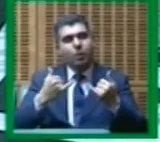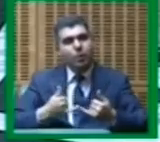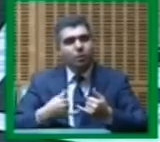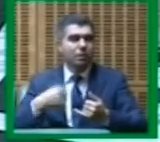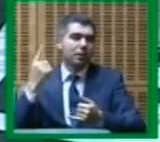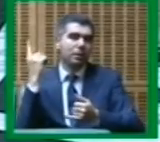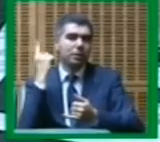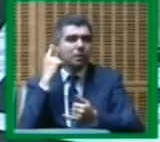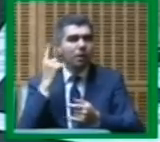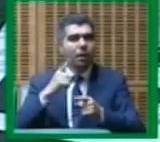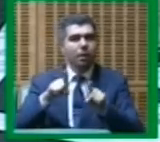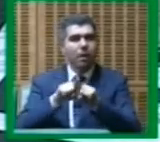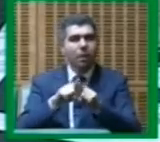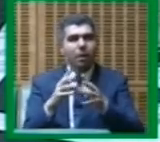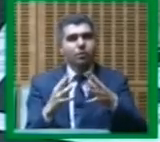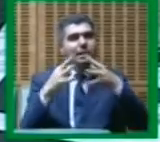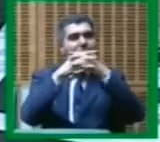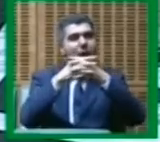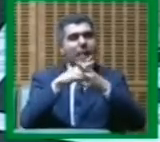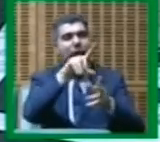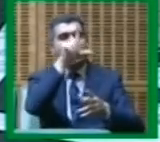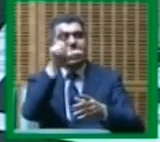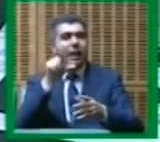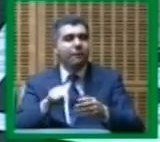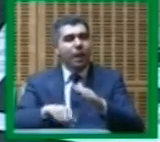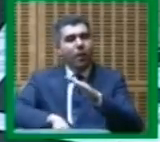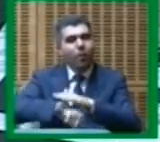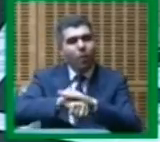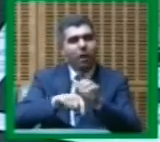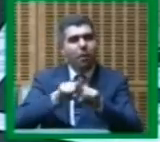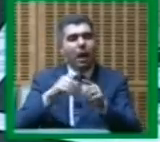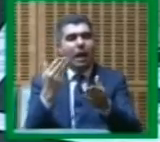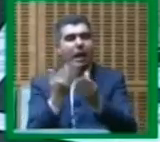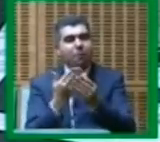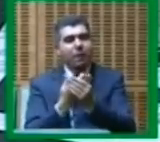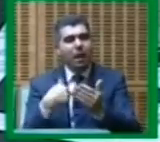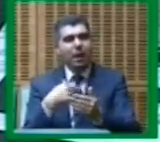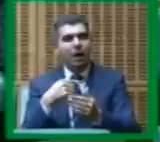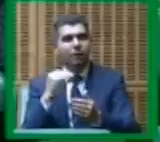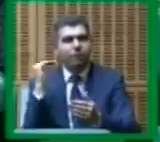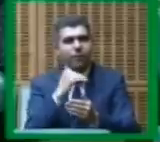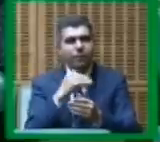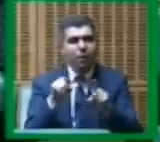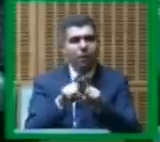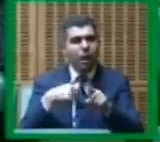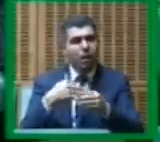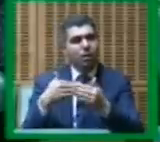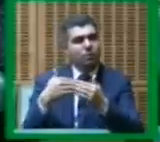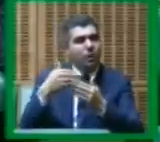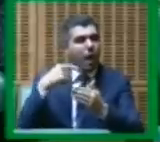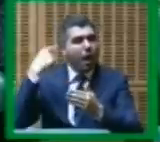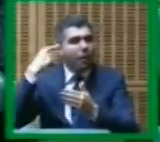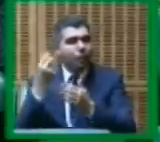انا الا رديتوا البال هذا الملف ما كناش كنبغوا يعني ندبروه بواحد التسرع، كنا دائما كناخذوا الوقت الكافي باش نشوفوا